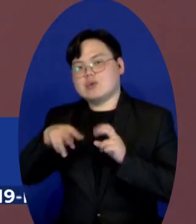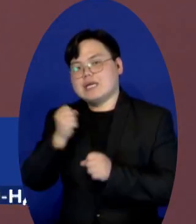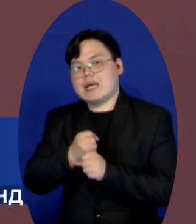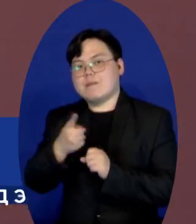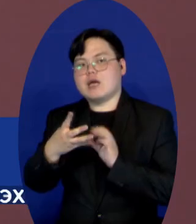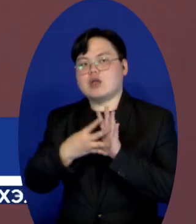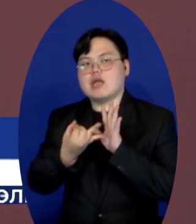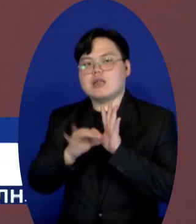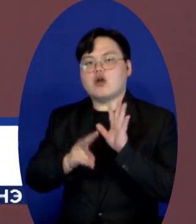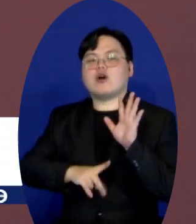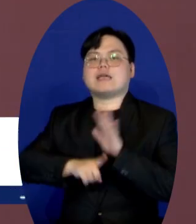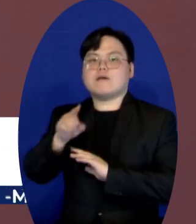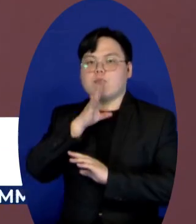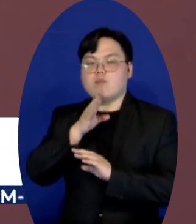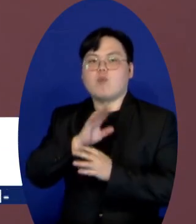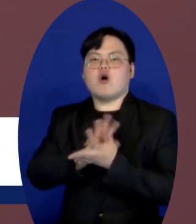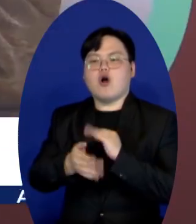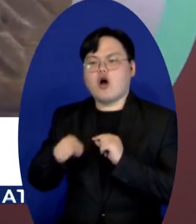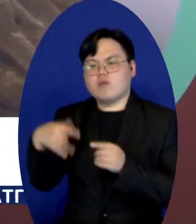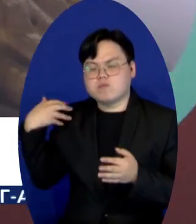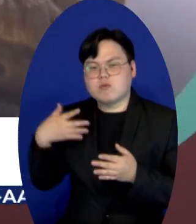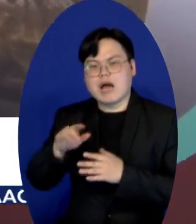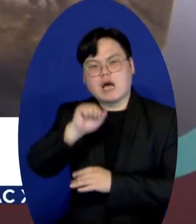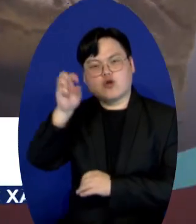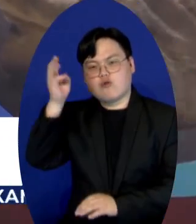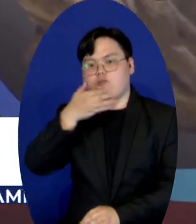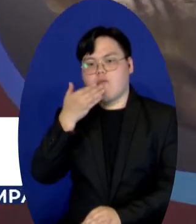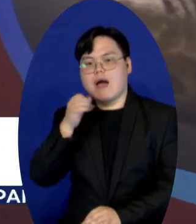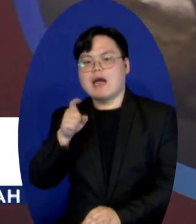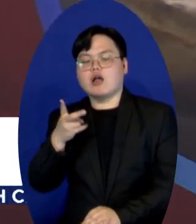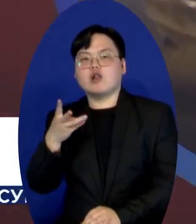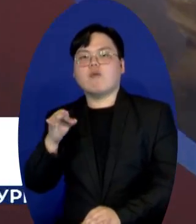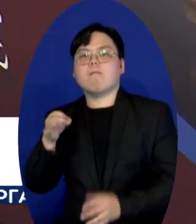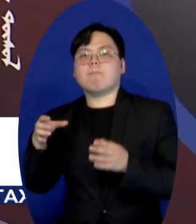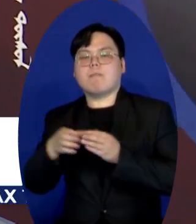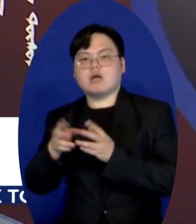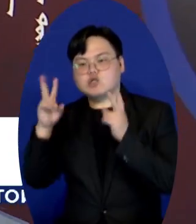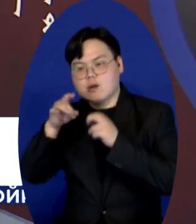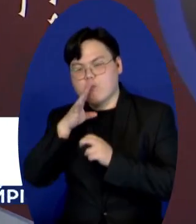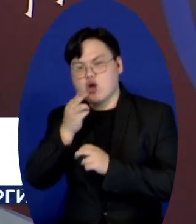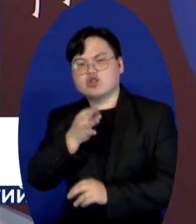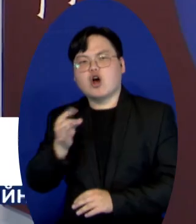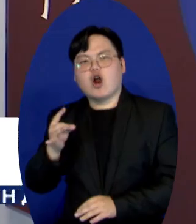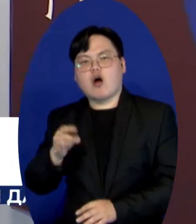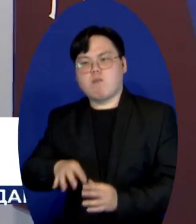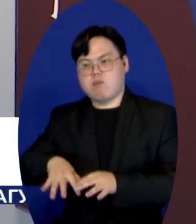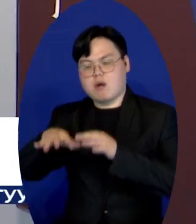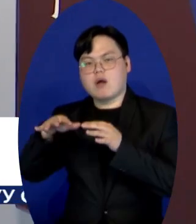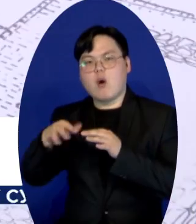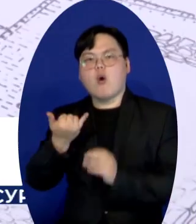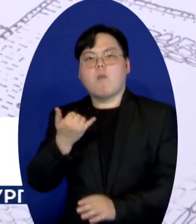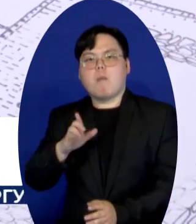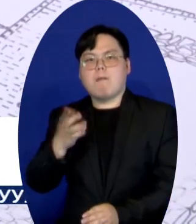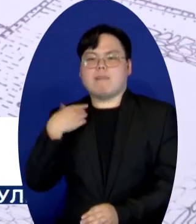оноос эхлэлтэйж одоо хүртэл олон асуудлууд тодорхойгүй ээ. Археологийн баг анх судалгаа хийхэд шорон овоолго байсан тухайн туур нийслэлд байгаа